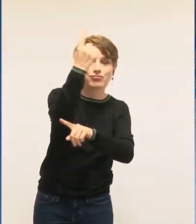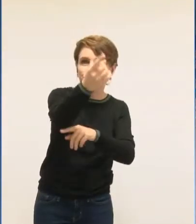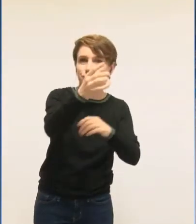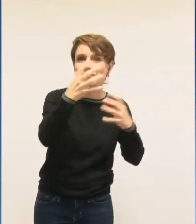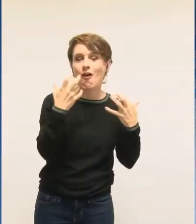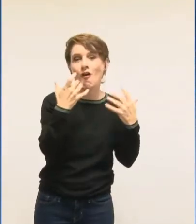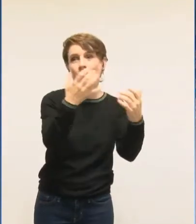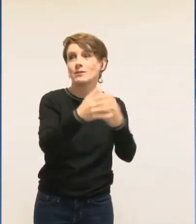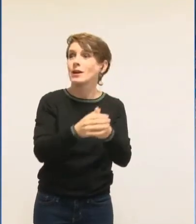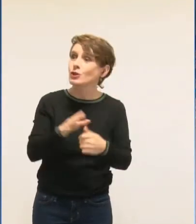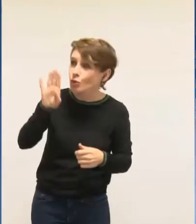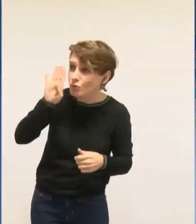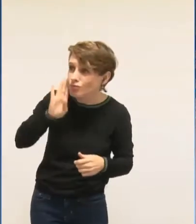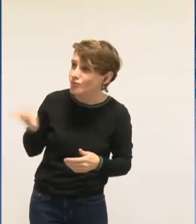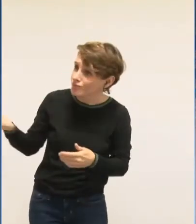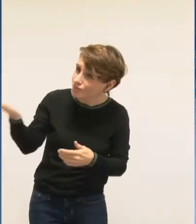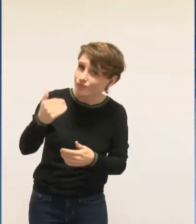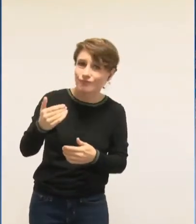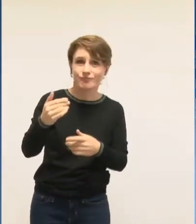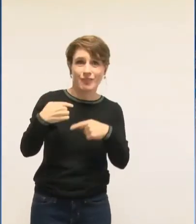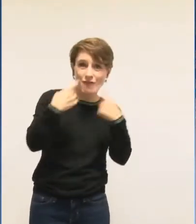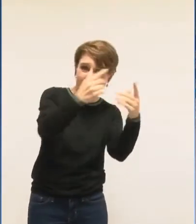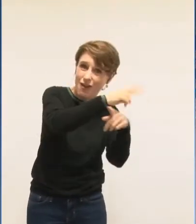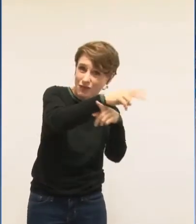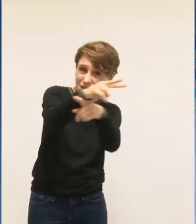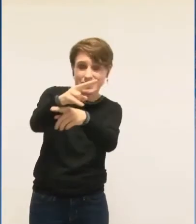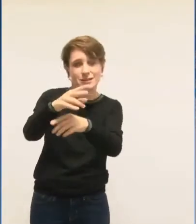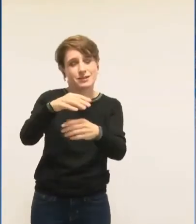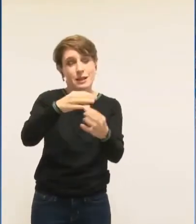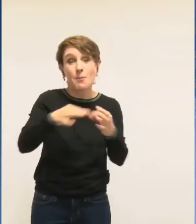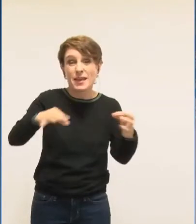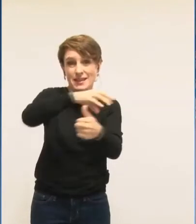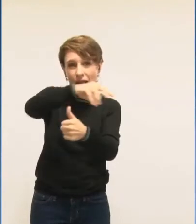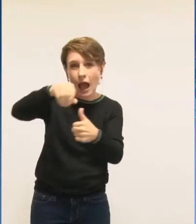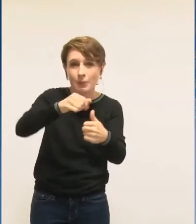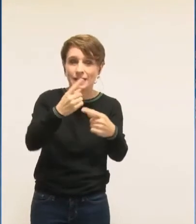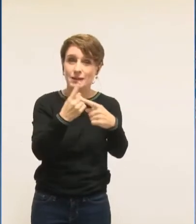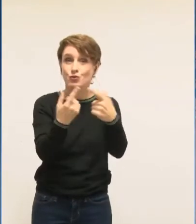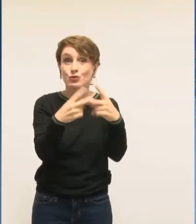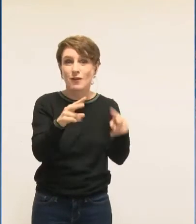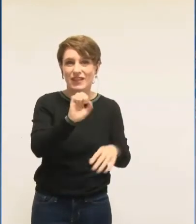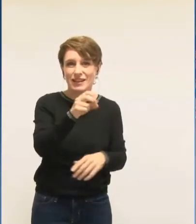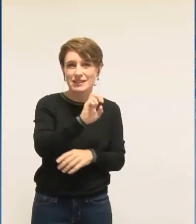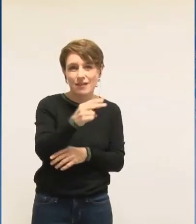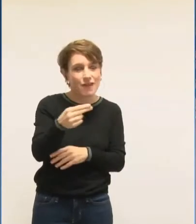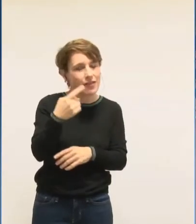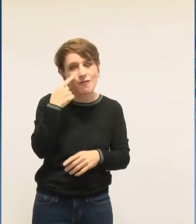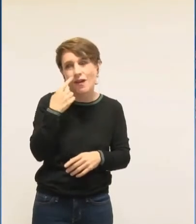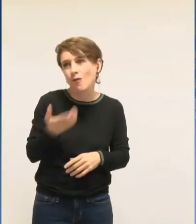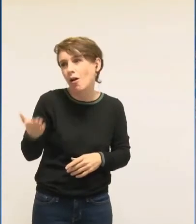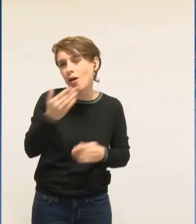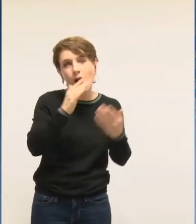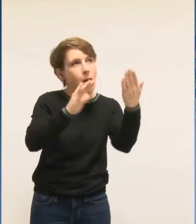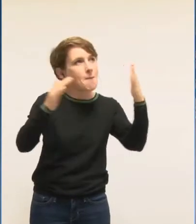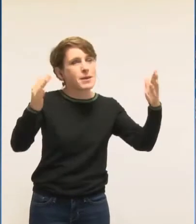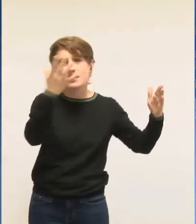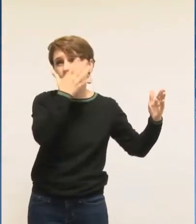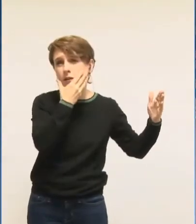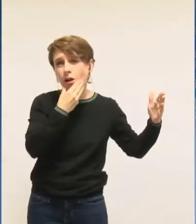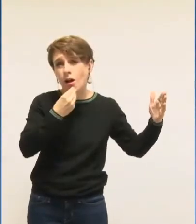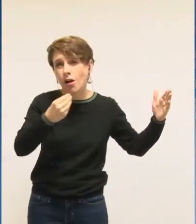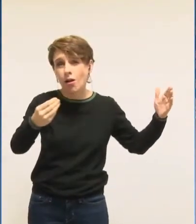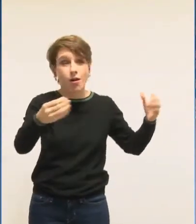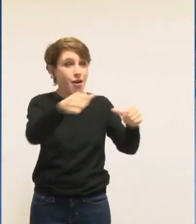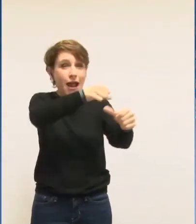vous engage à venir visiter l'Arménie et Sevan, mes chers collègues, à voir de vos yeux la beauté de ses paysages, la profondeur de